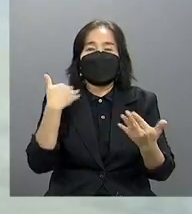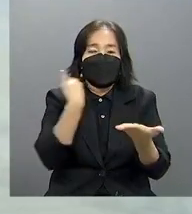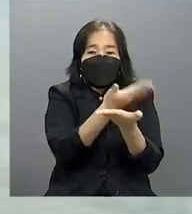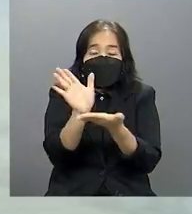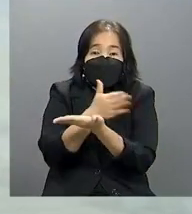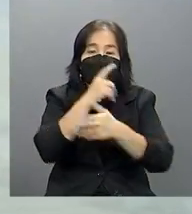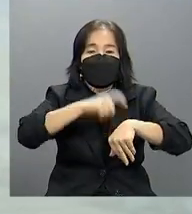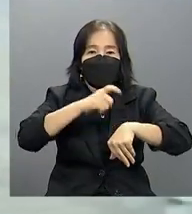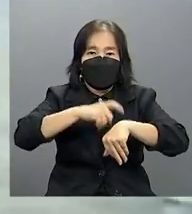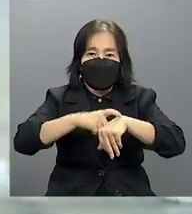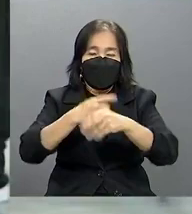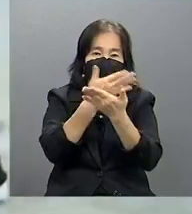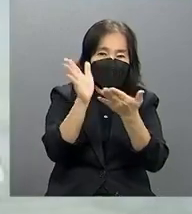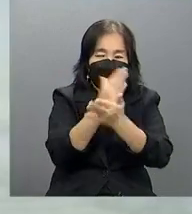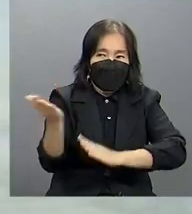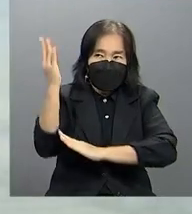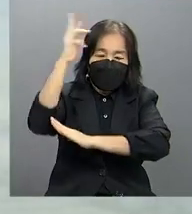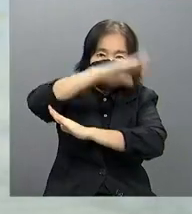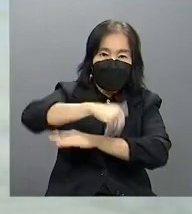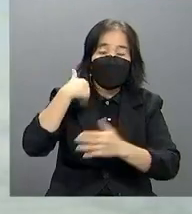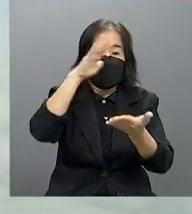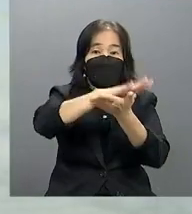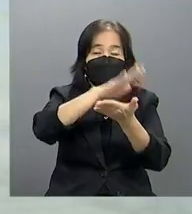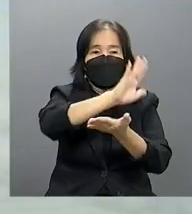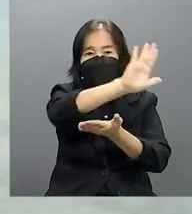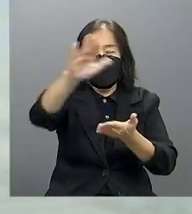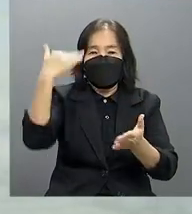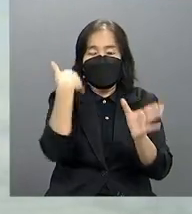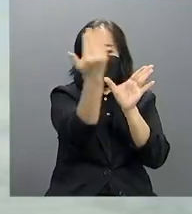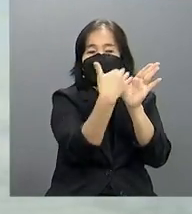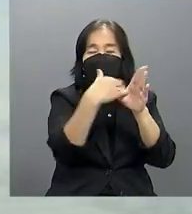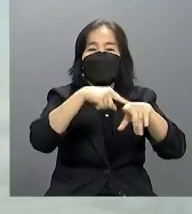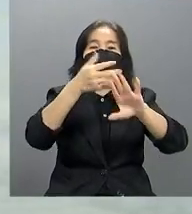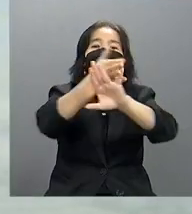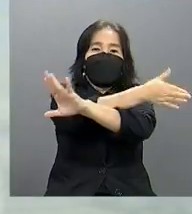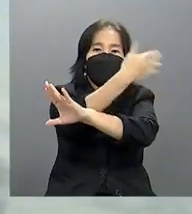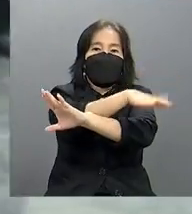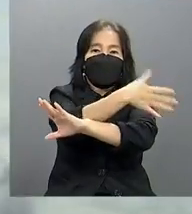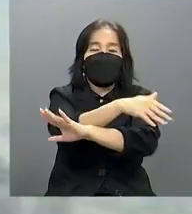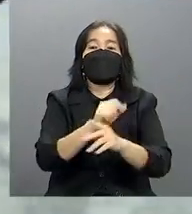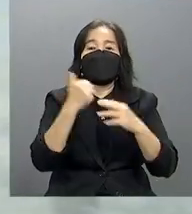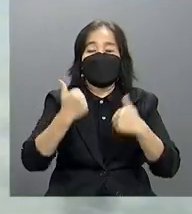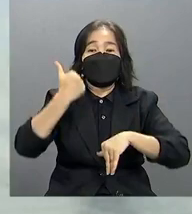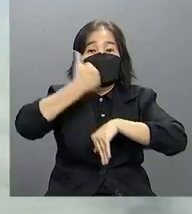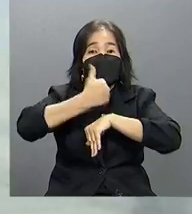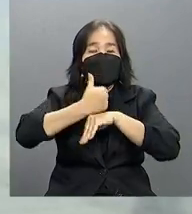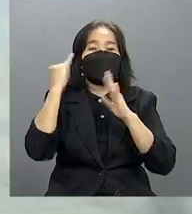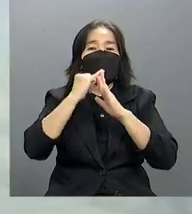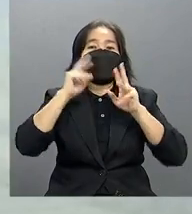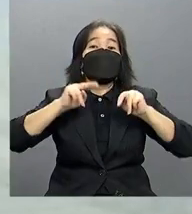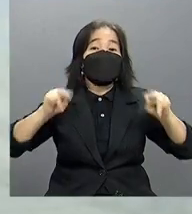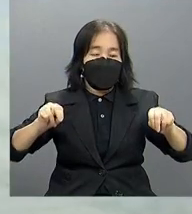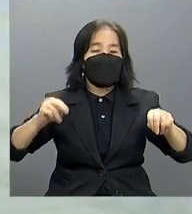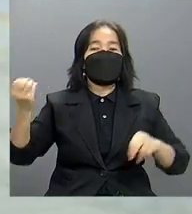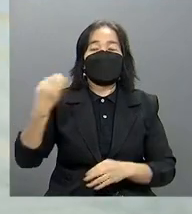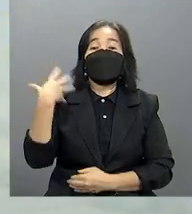างดีซึ่งแต่ละโรงเรียนนะคะจะมีการลงทะเบียนมาไว้ล่วงหน้าอยู่แล้วขณะที่ผู้ว่าราชการจังหวัดนนทบุรีค่ะคุณผู้ชมคะยืนยันนะคะว่าแ